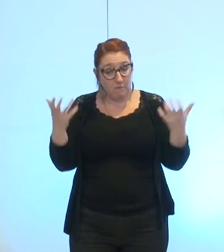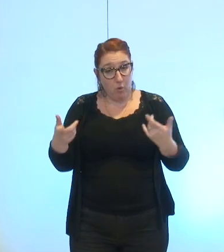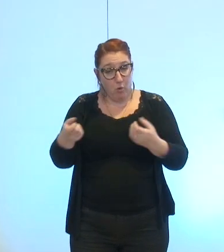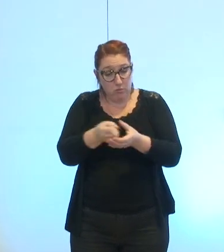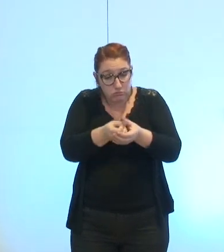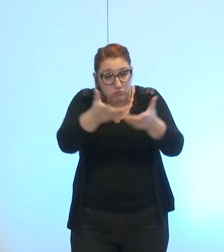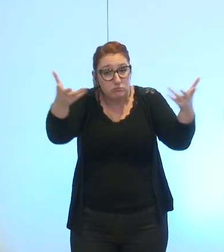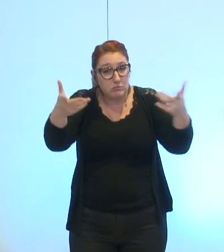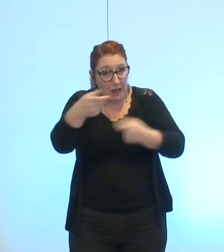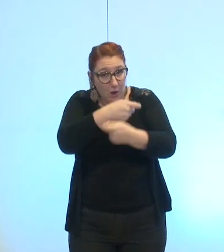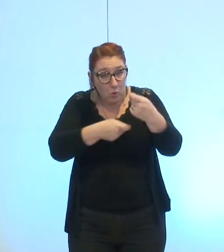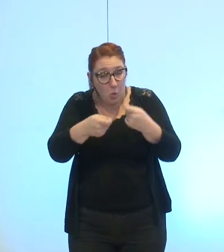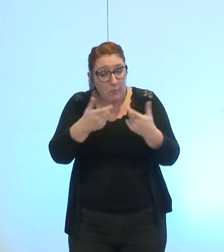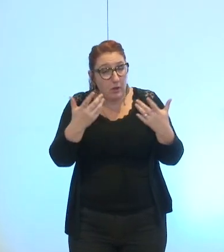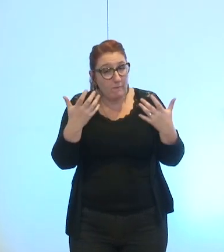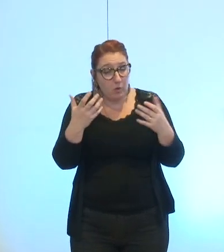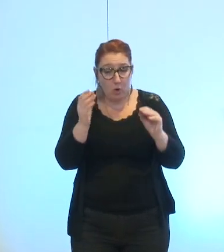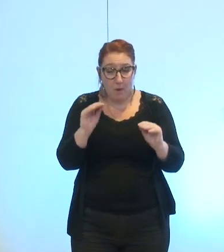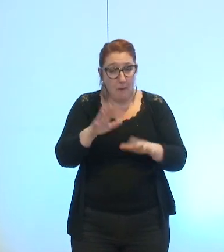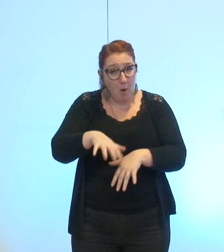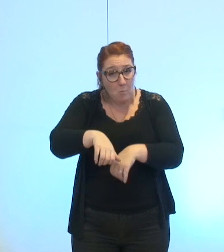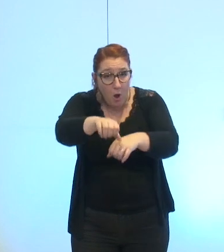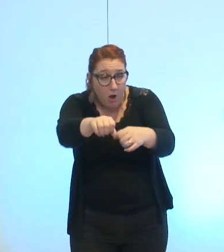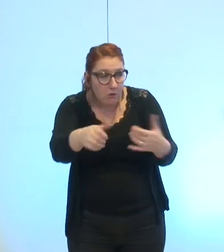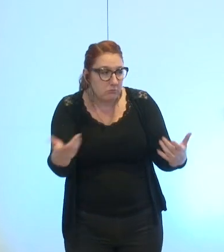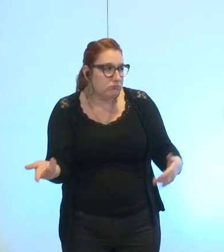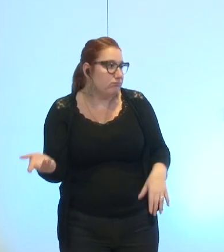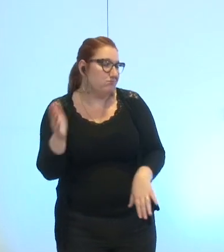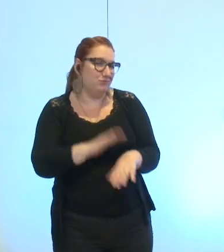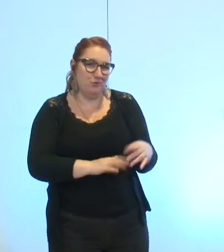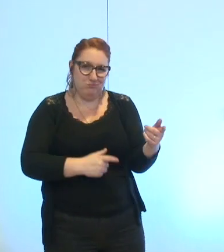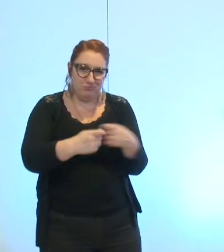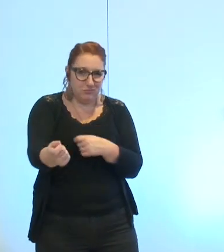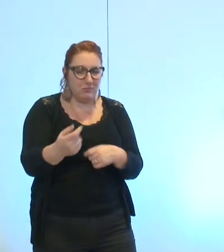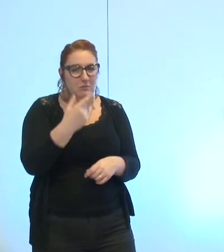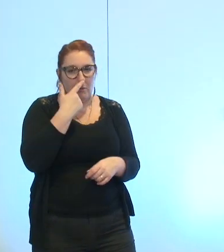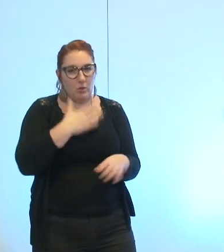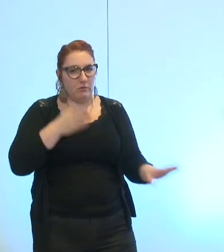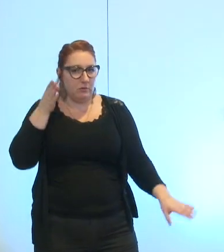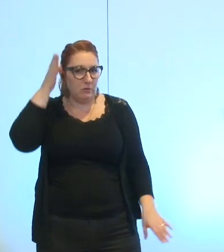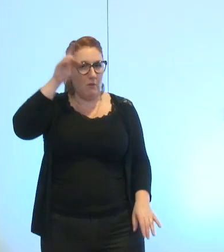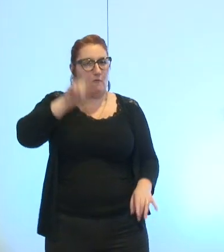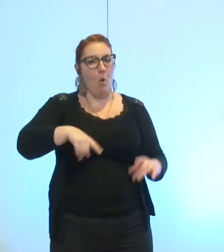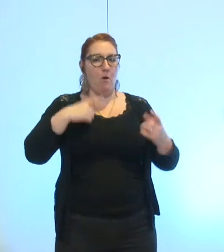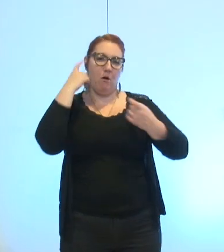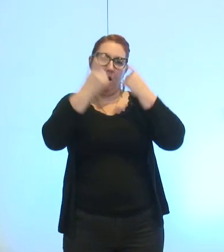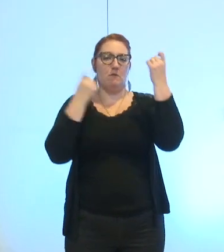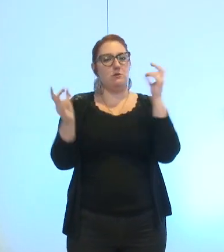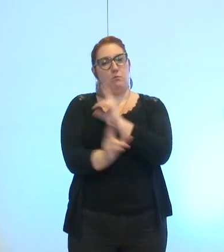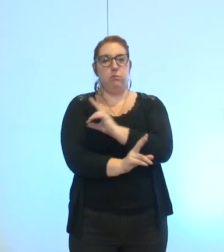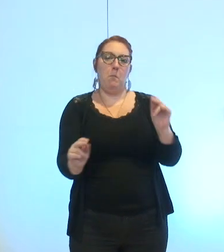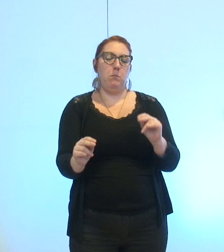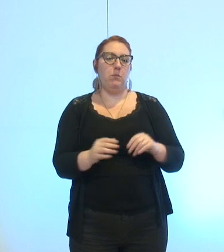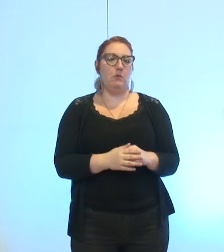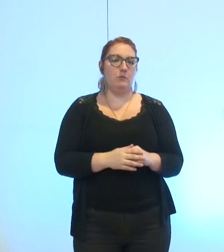ses emplois je crois qu'il va falloir par la suite VI une réflexion plus aboutie nous faire